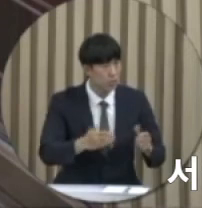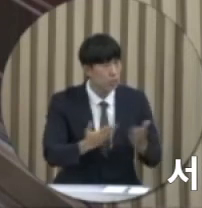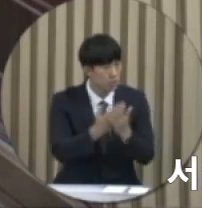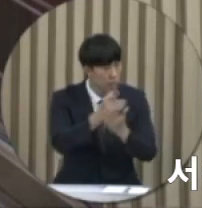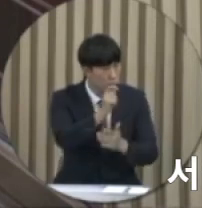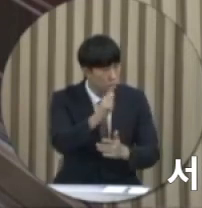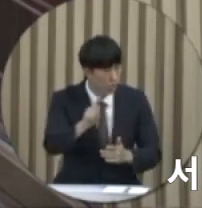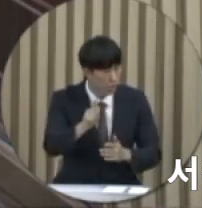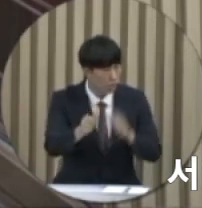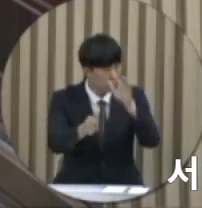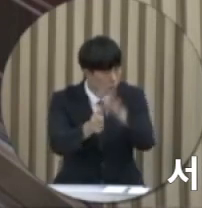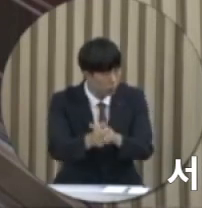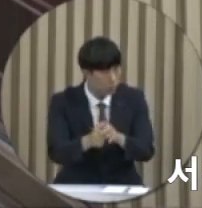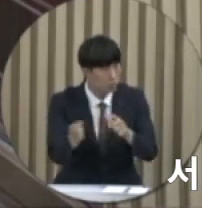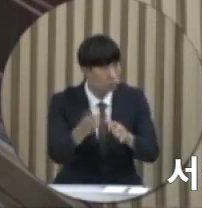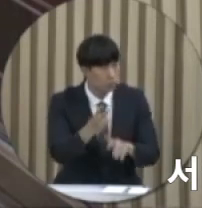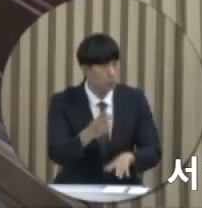되고